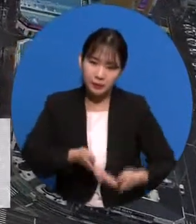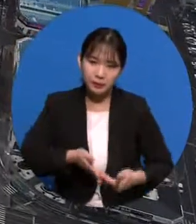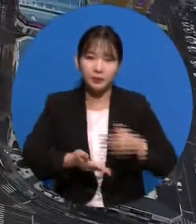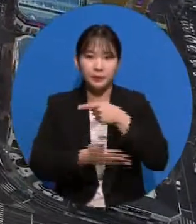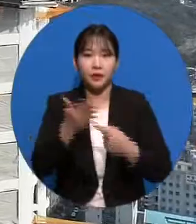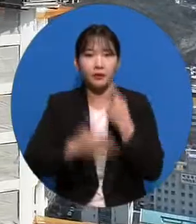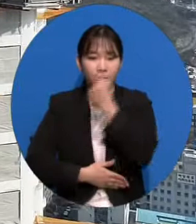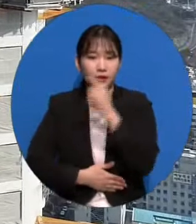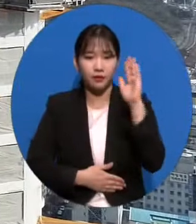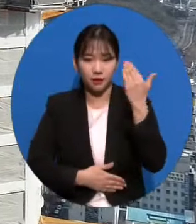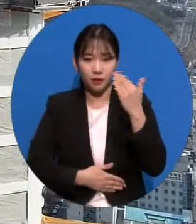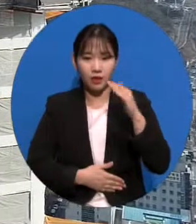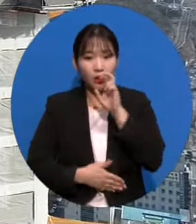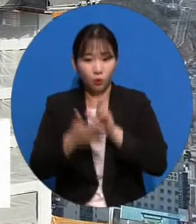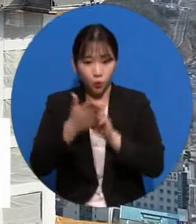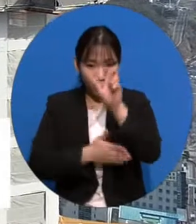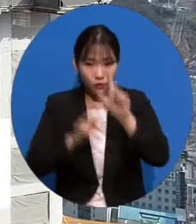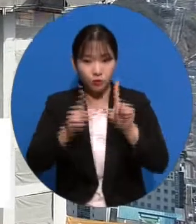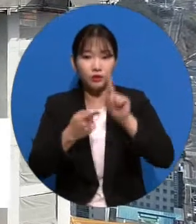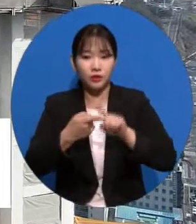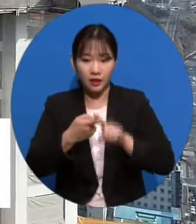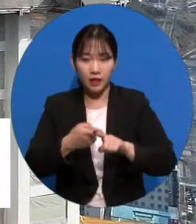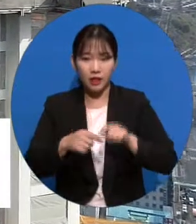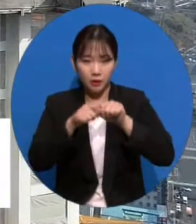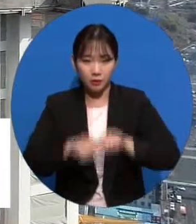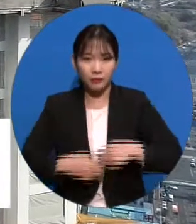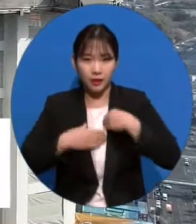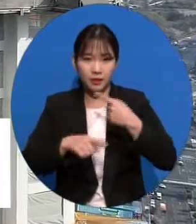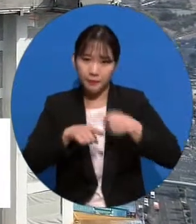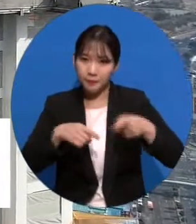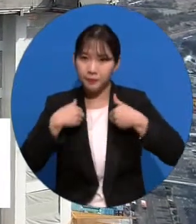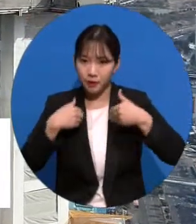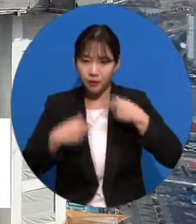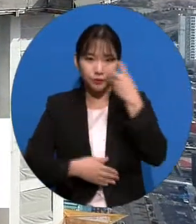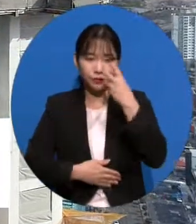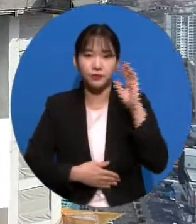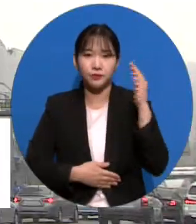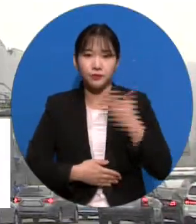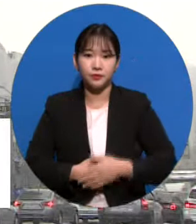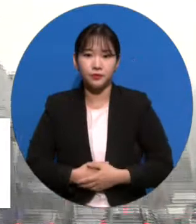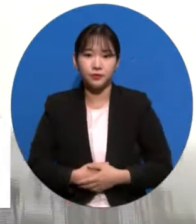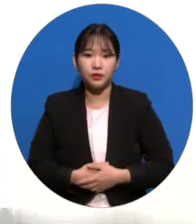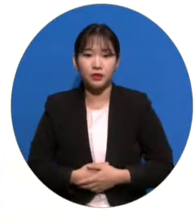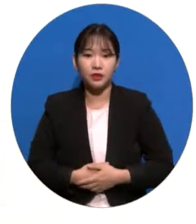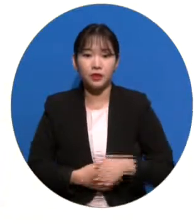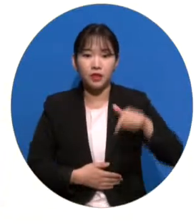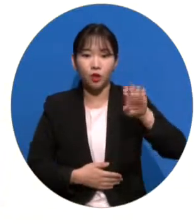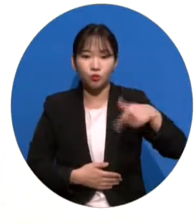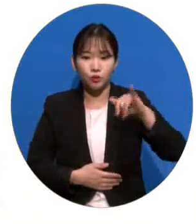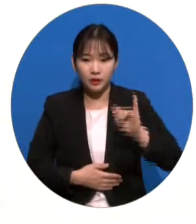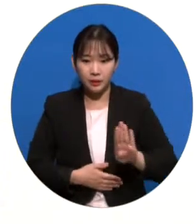확인됐습니다. 콘크리트 구조물에 대한 정밀 안전진단이 필요한 것으로 조사됐습니다. 거푸집을 제거한